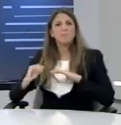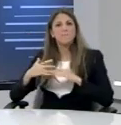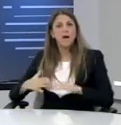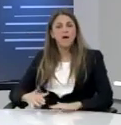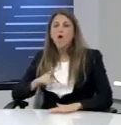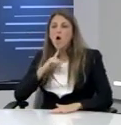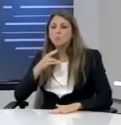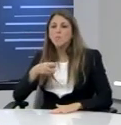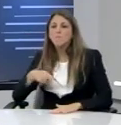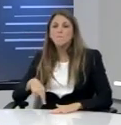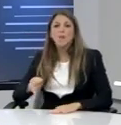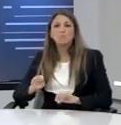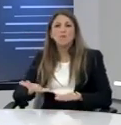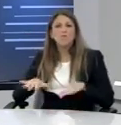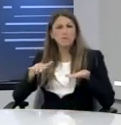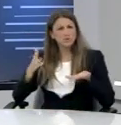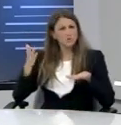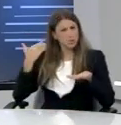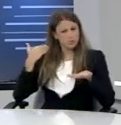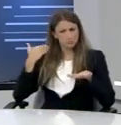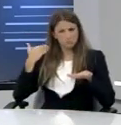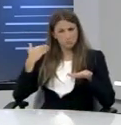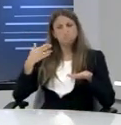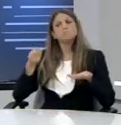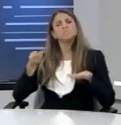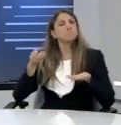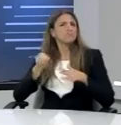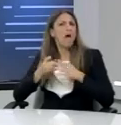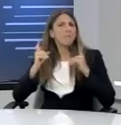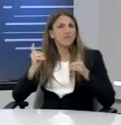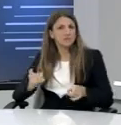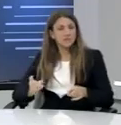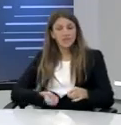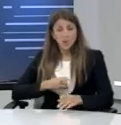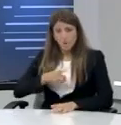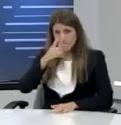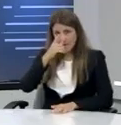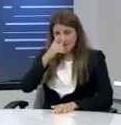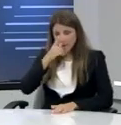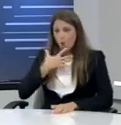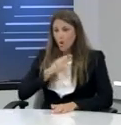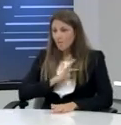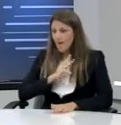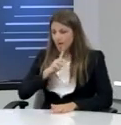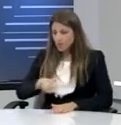Βουλής την περίοδο εκείνη έκρινε. Είμαστε περήφανοι διότι